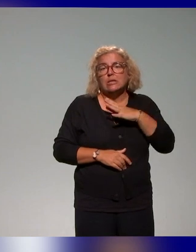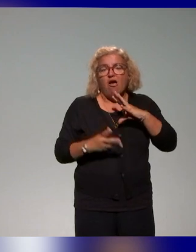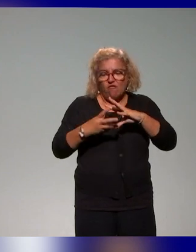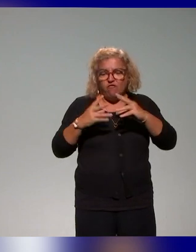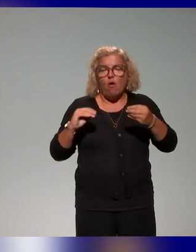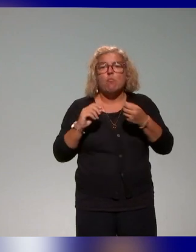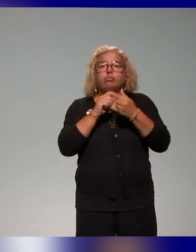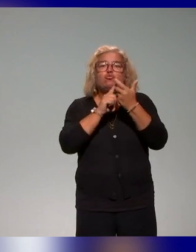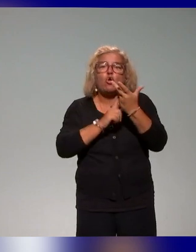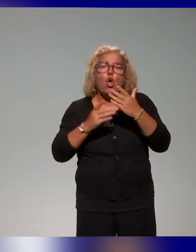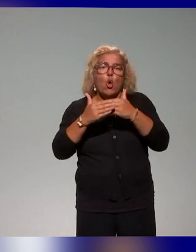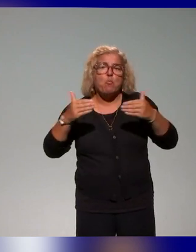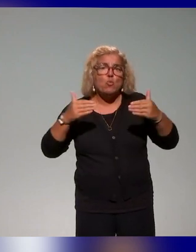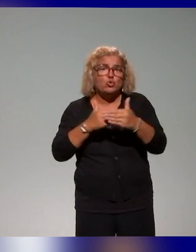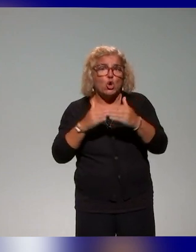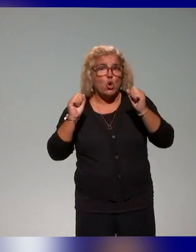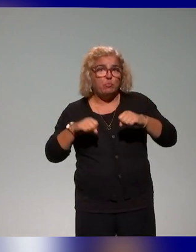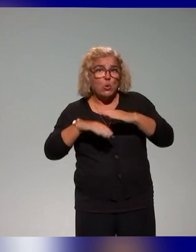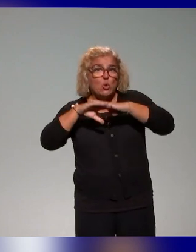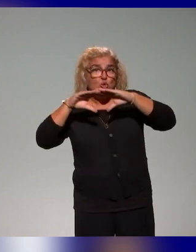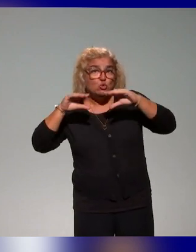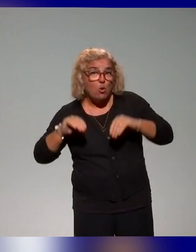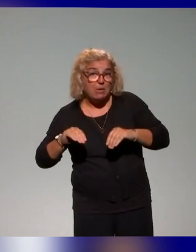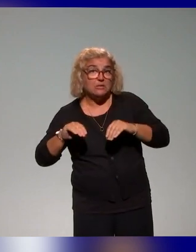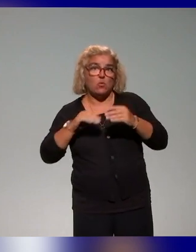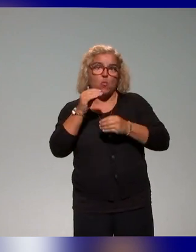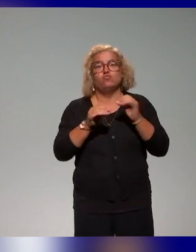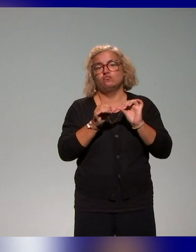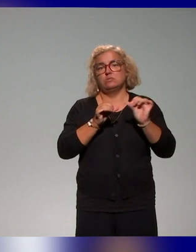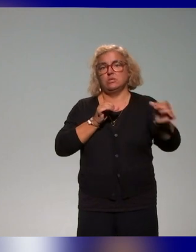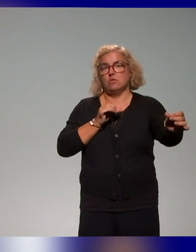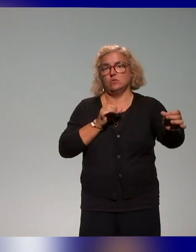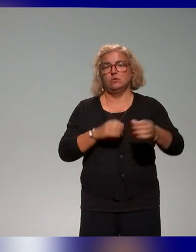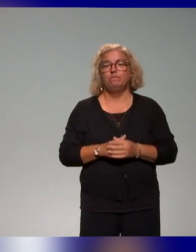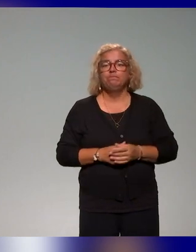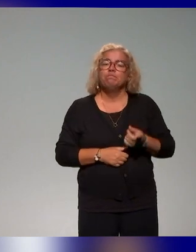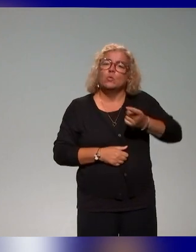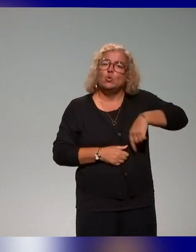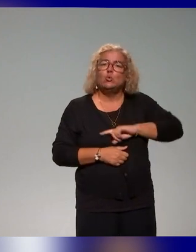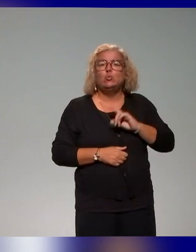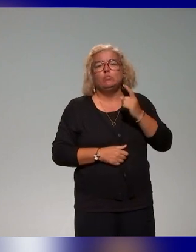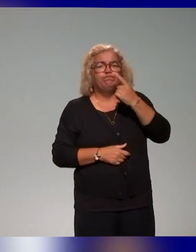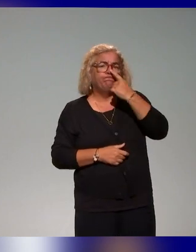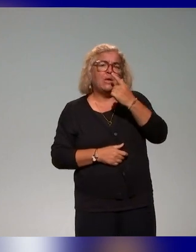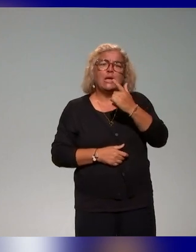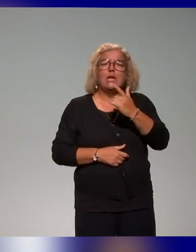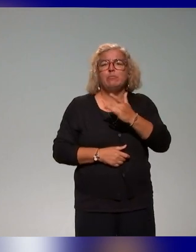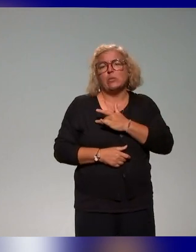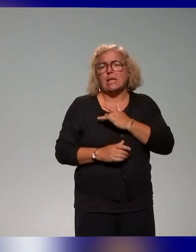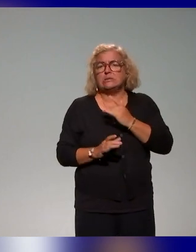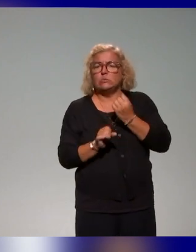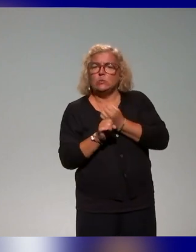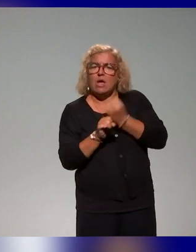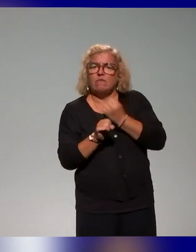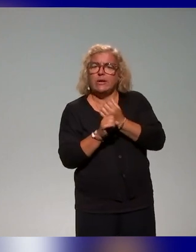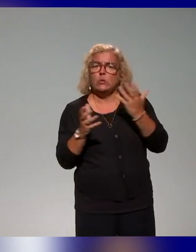par exemple, de faire du présentiel enrichi. Voilà, on est nous plutôt parti sur une hypothèse de travail d'une